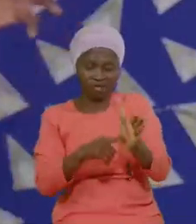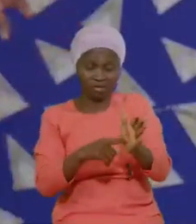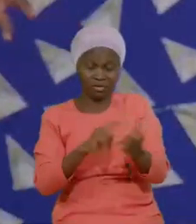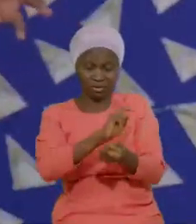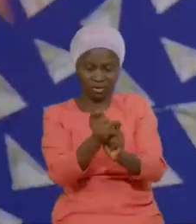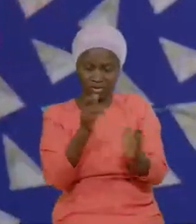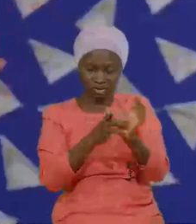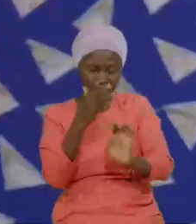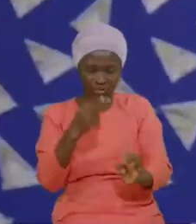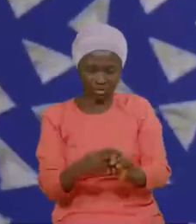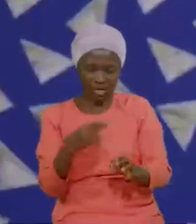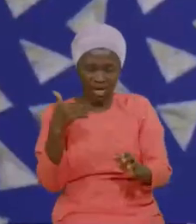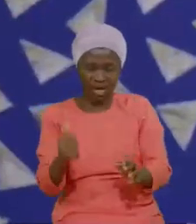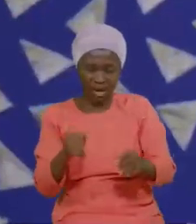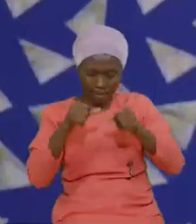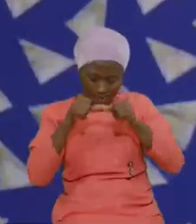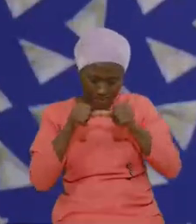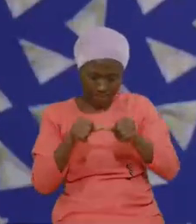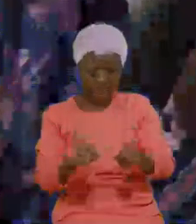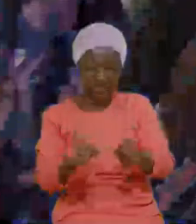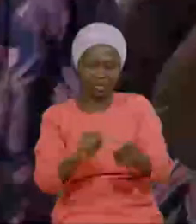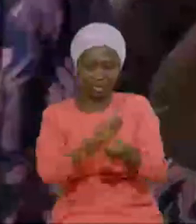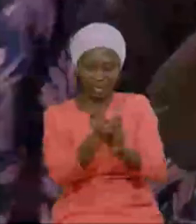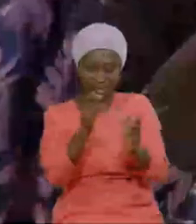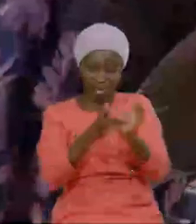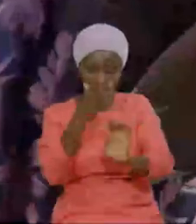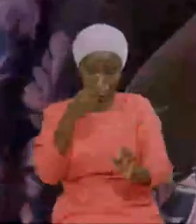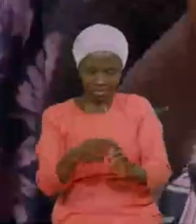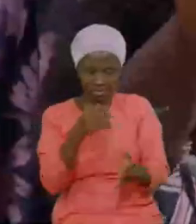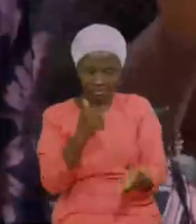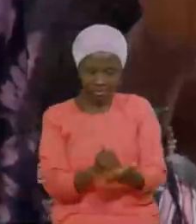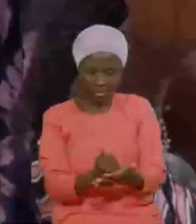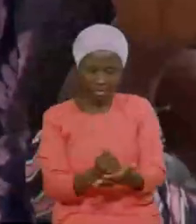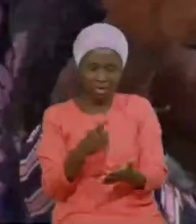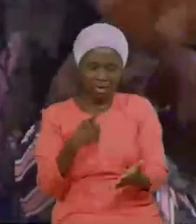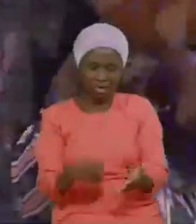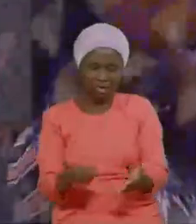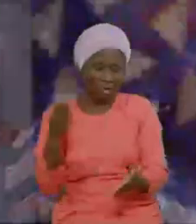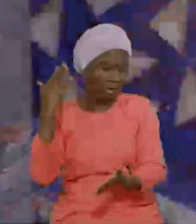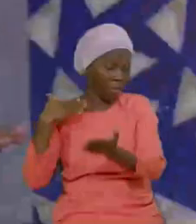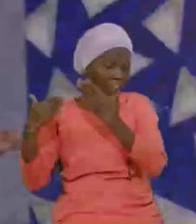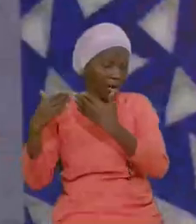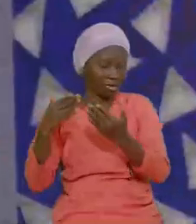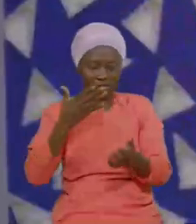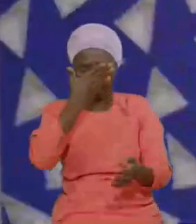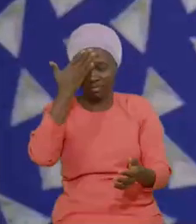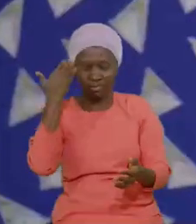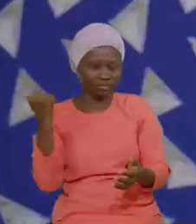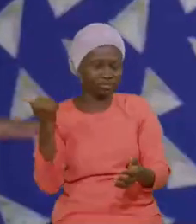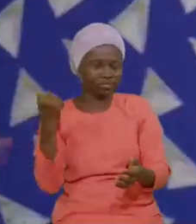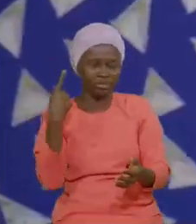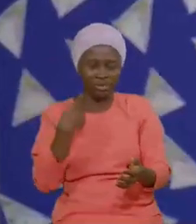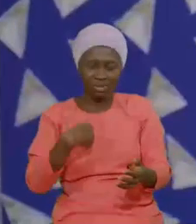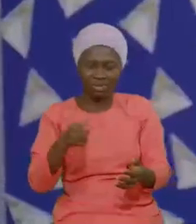changement. A permanent change. Un changement visible. The past un changement permanent. The past